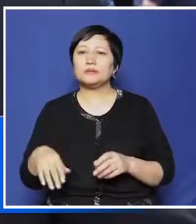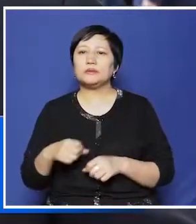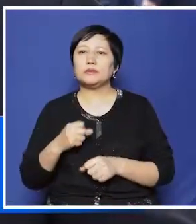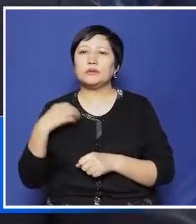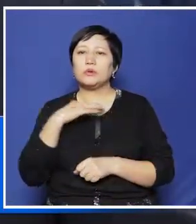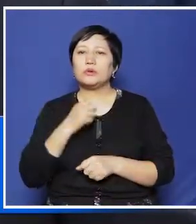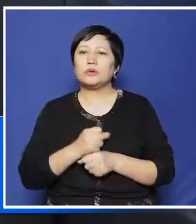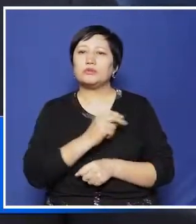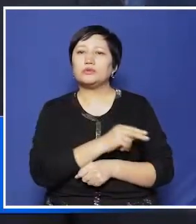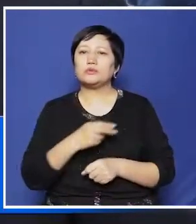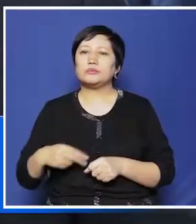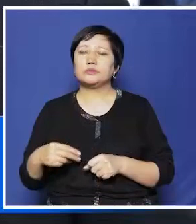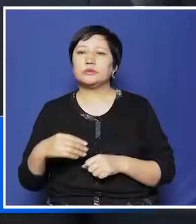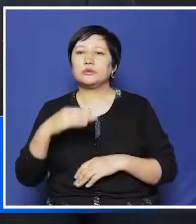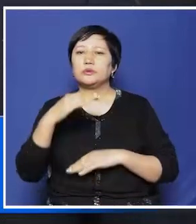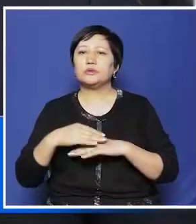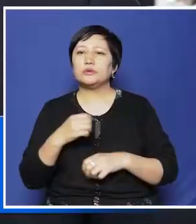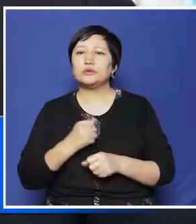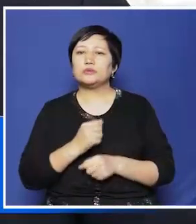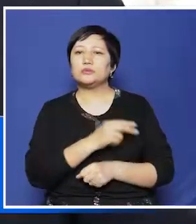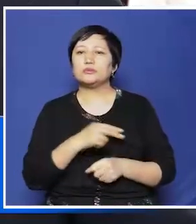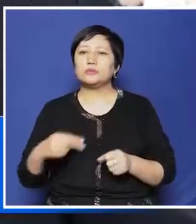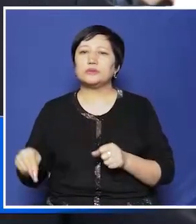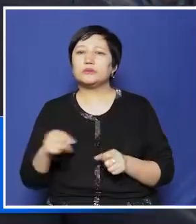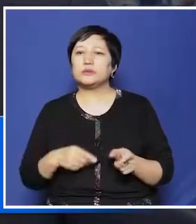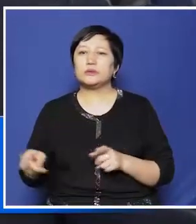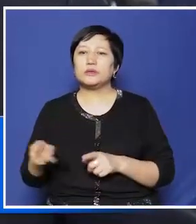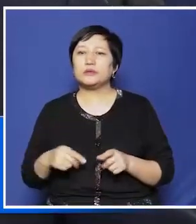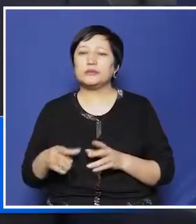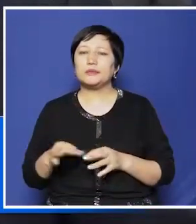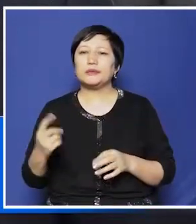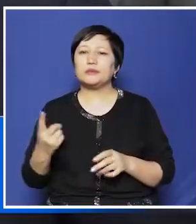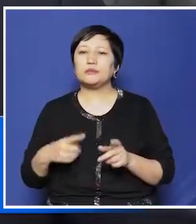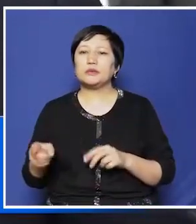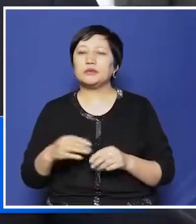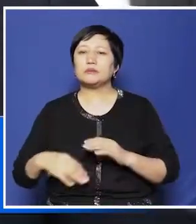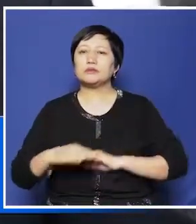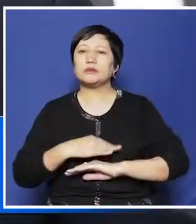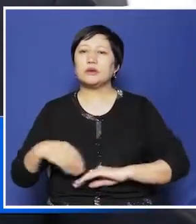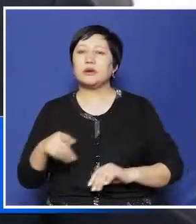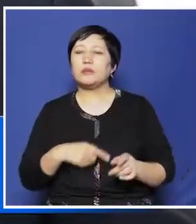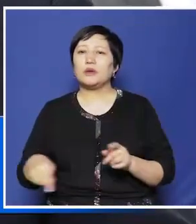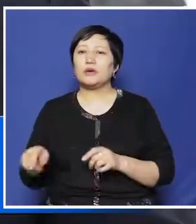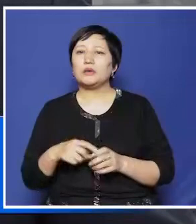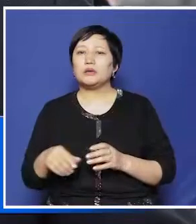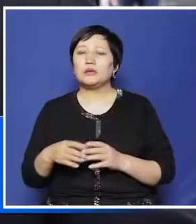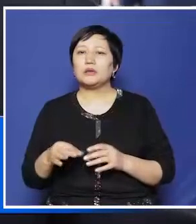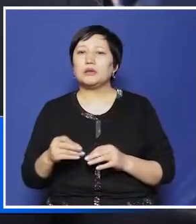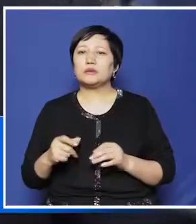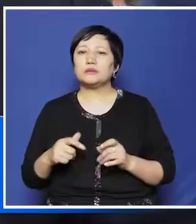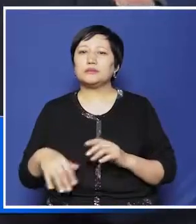көп жұмыс. Оған енді күндіз түні демей жан тәнімен жұмыс жасауға біз дайынбыз. Ең бастысы осы халыққа бір пайдалы істер болса,